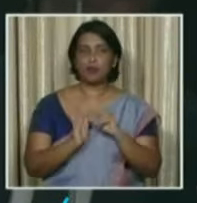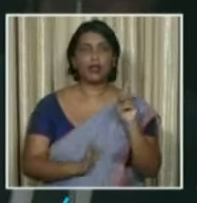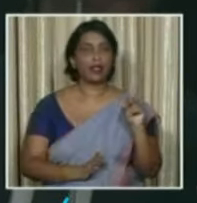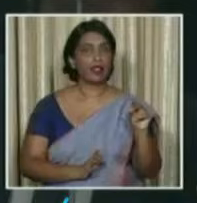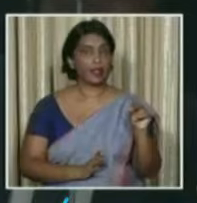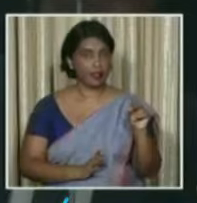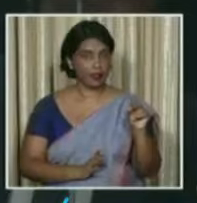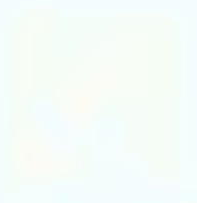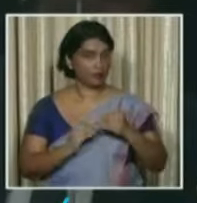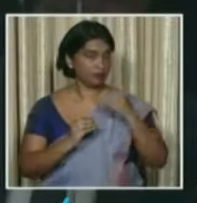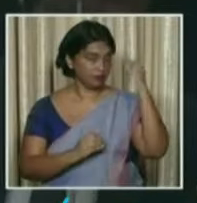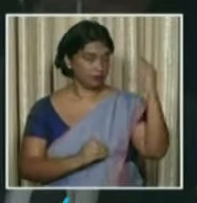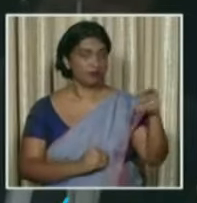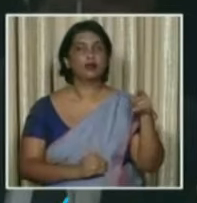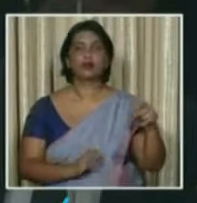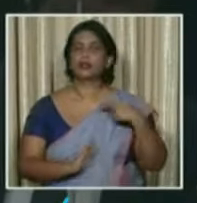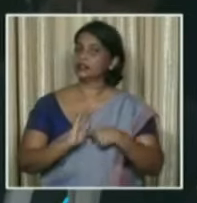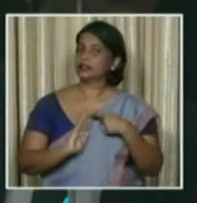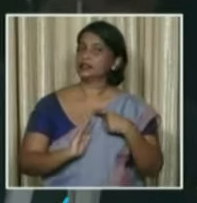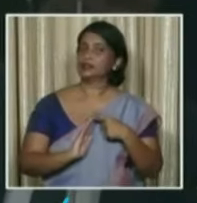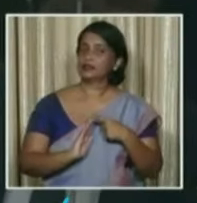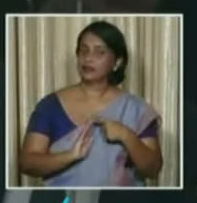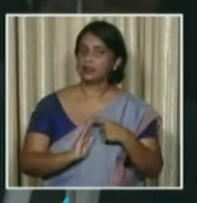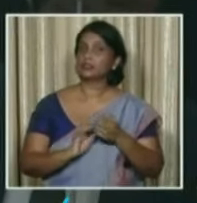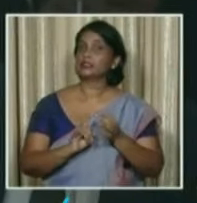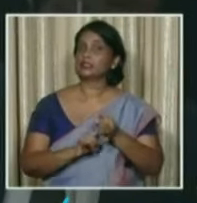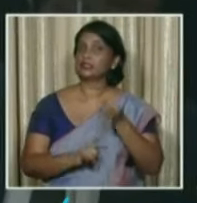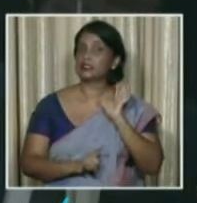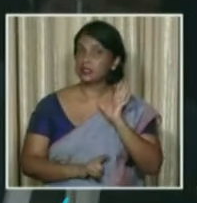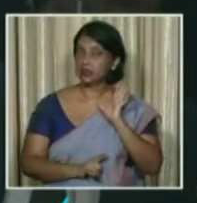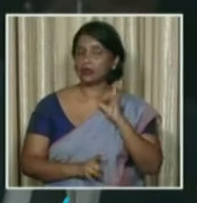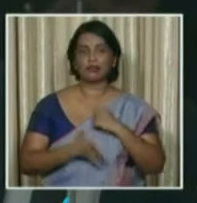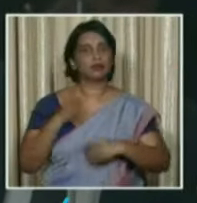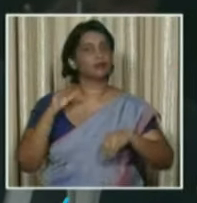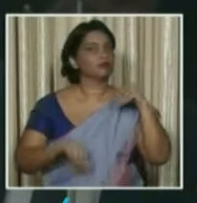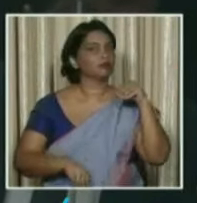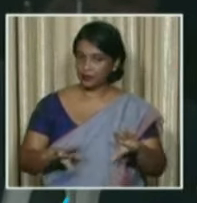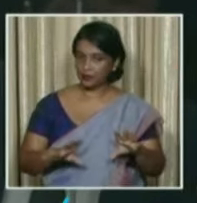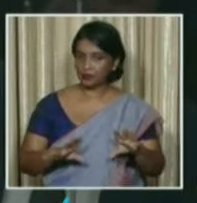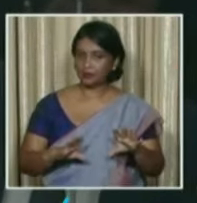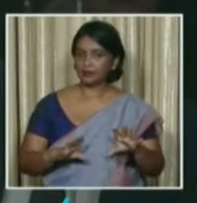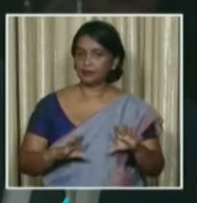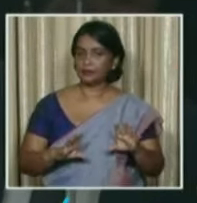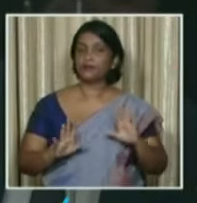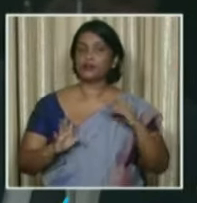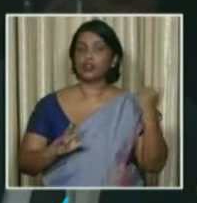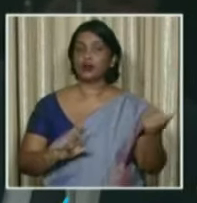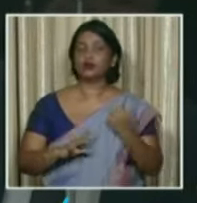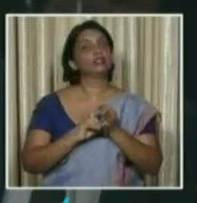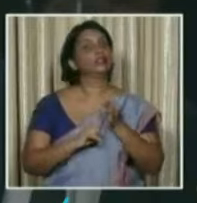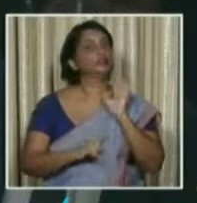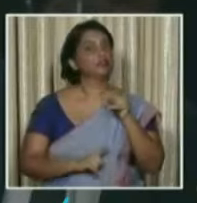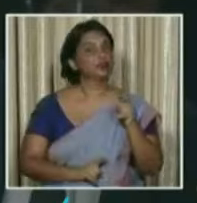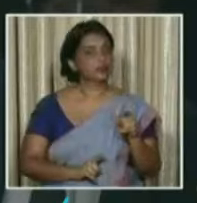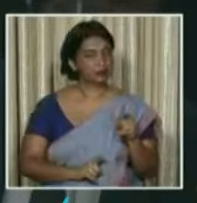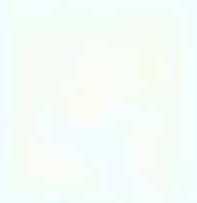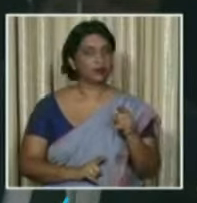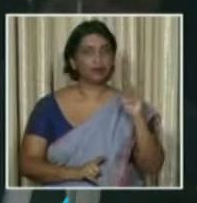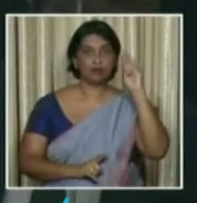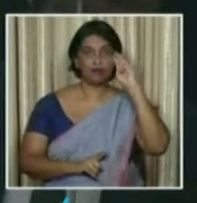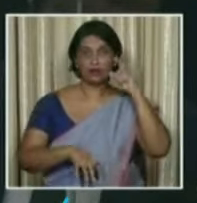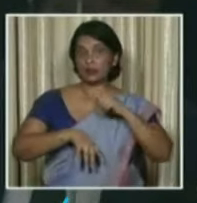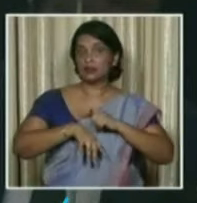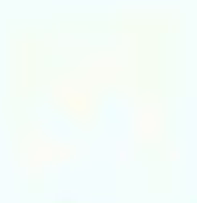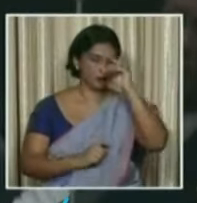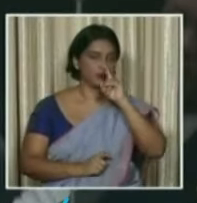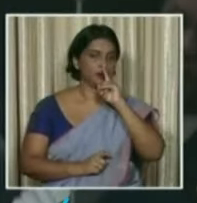11 වෙනිදා වන විට ශ්‍රී ලංකාවේ ජනාධිපති වර්ණය පවත්වලා හමාරයි නව ජනාධිපතිවරයාට දිවුරුම් දෙන